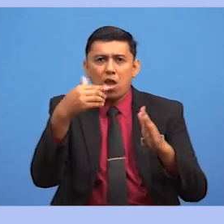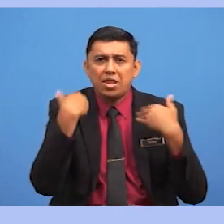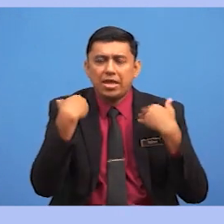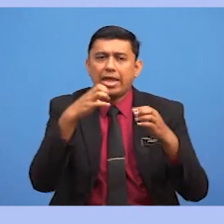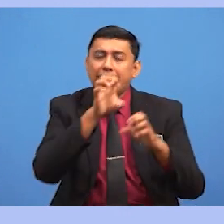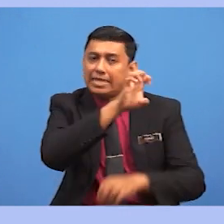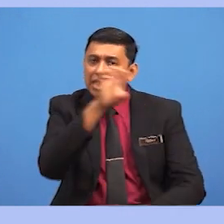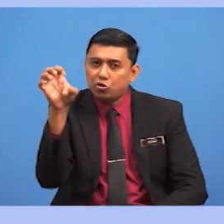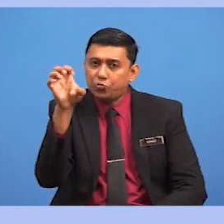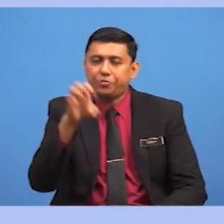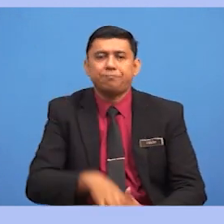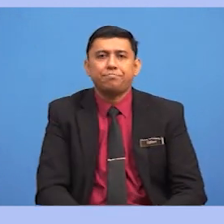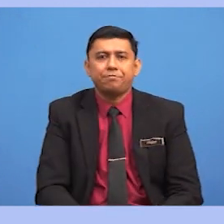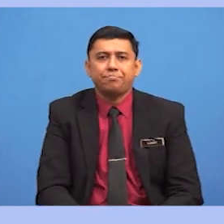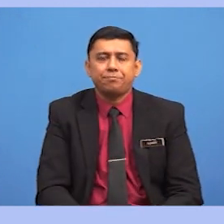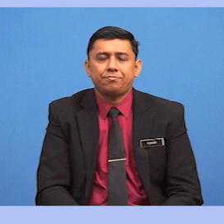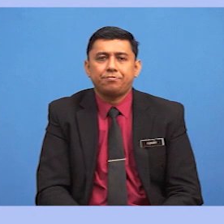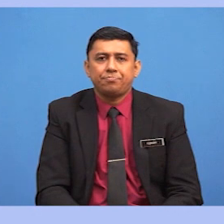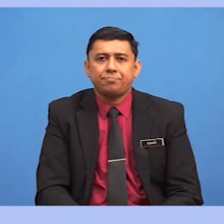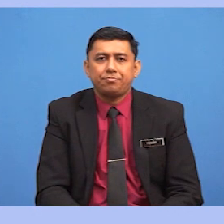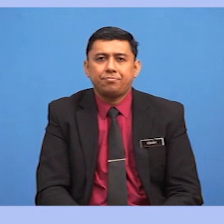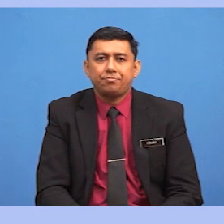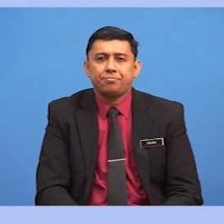nukleus dalam petala elektron.